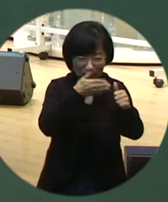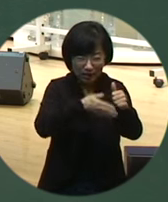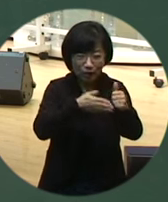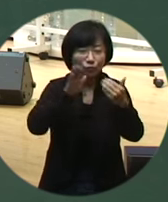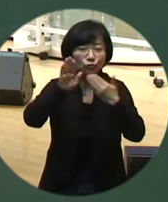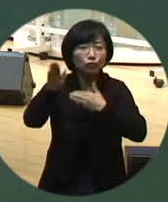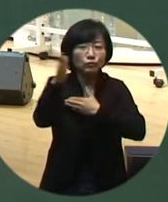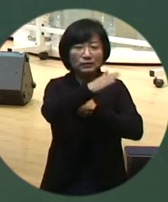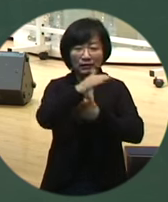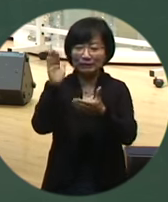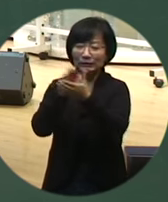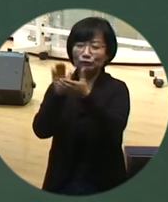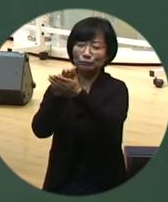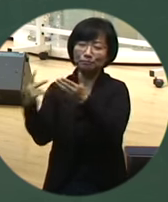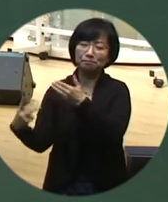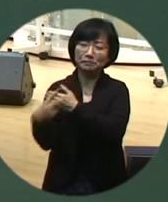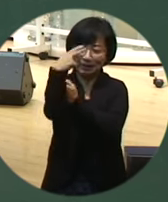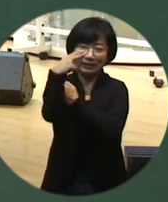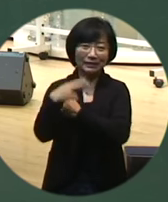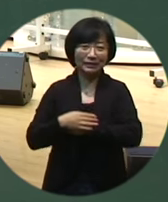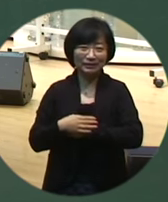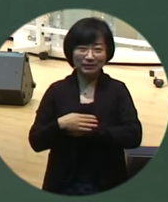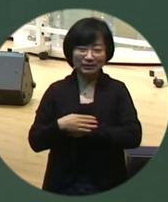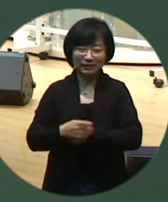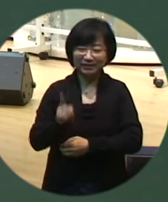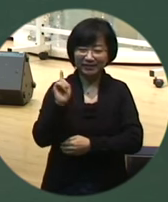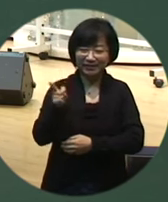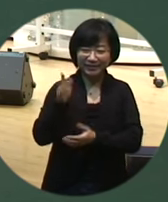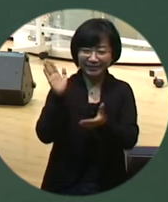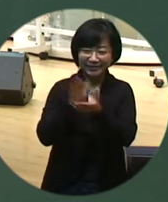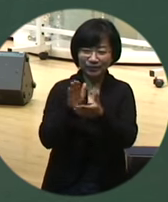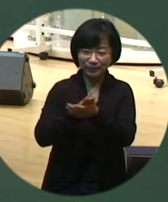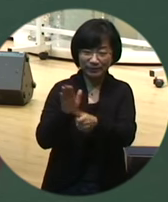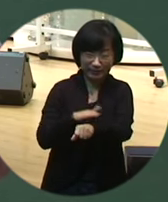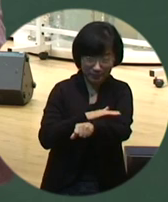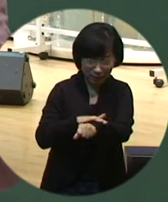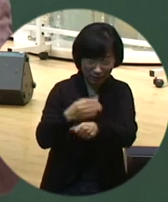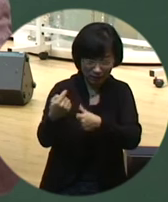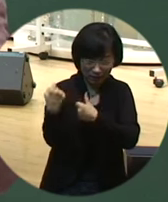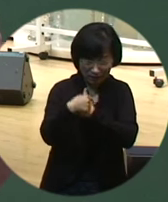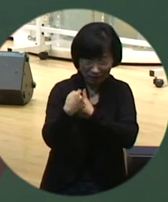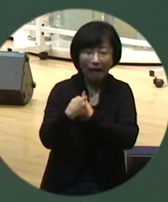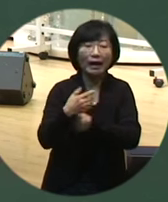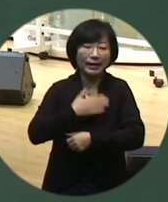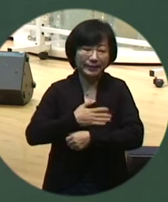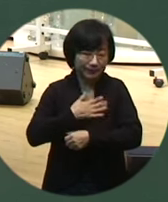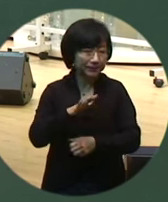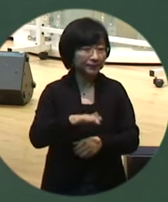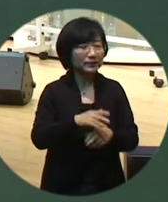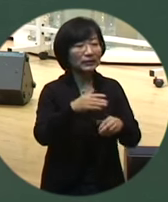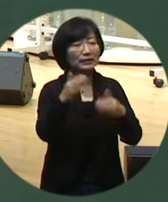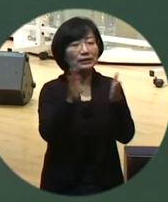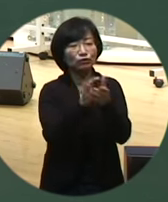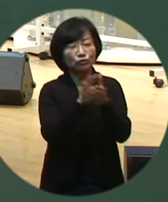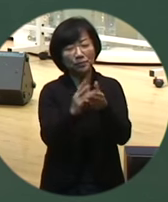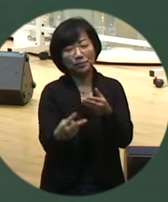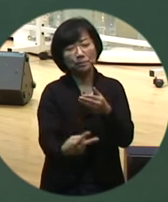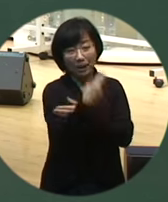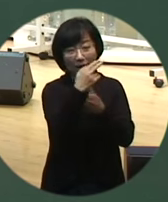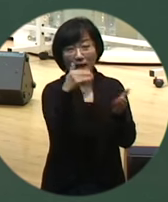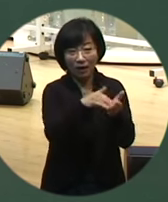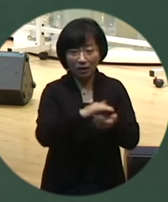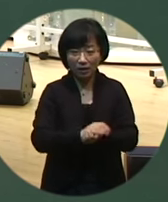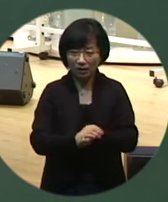people. 저 새끼 때문에 실패했다면서. I thought it's because of him. 사람들이 그렇게 얘기하니까. It's because of him that I failed. That's what people said. So I try to stay away from my friends. 성질